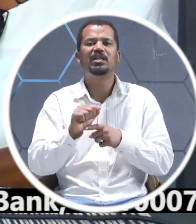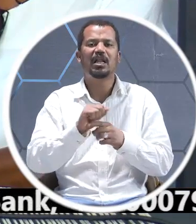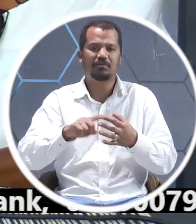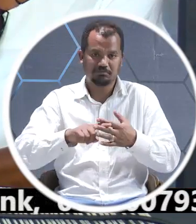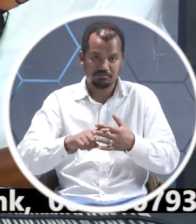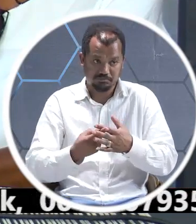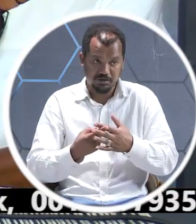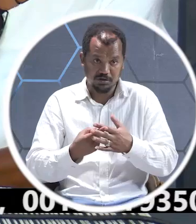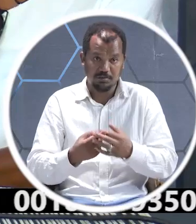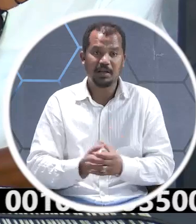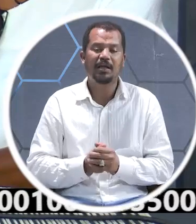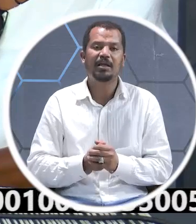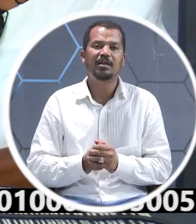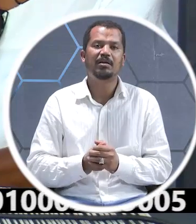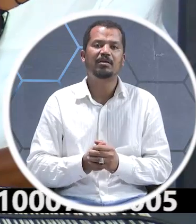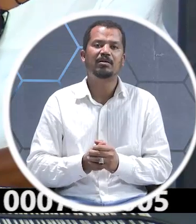ስልጣኑን እንድንጀምር ተደረገ